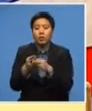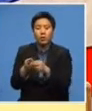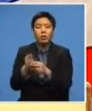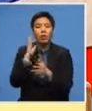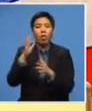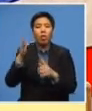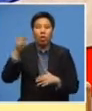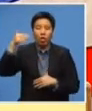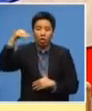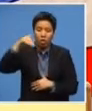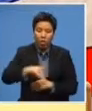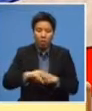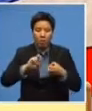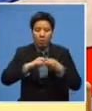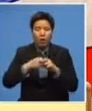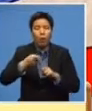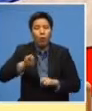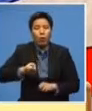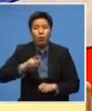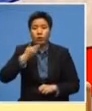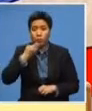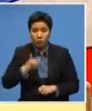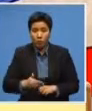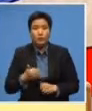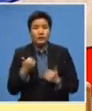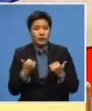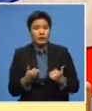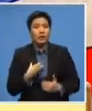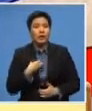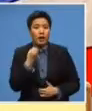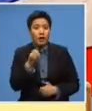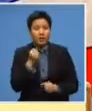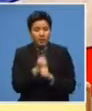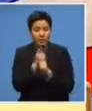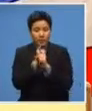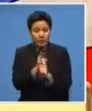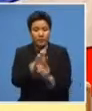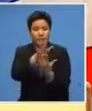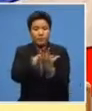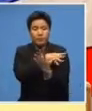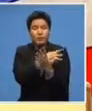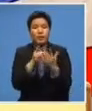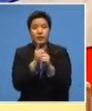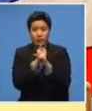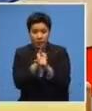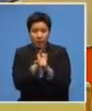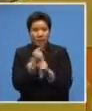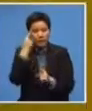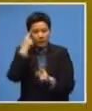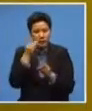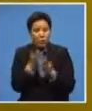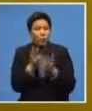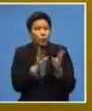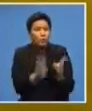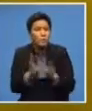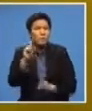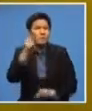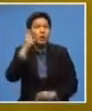แล้วมันก็เป็นอย่างเงี้ยปัญหามันก็หมักหมมกันอยู่แบบนี้นะครับเพราะนั้นขอให้ทำตามนโยบายนี้ด้วยโดยเฉพาะเรื่องเกษตรที่รีใหม่ของว่า